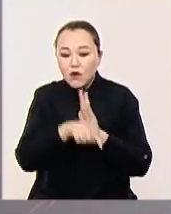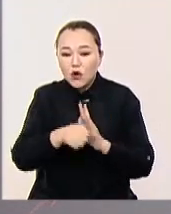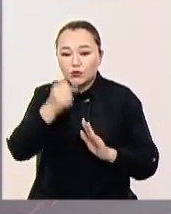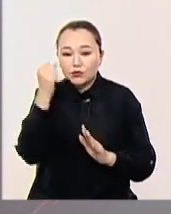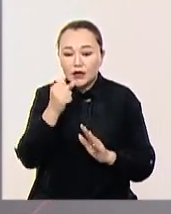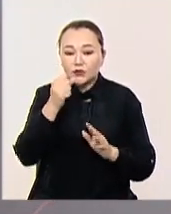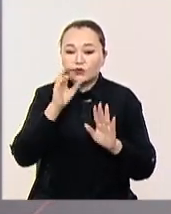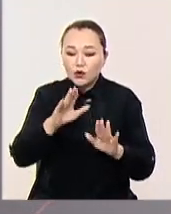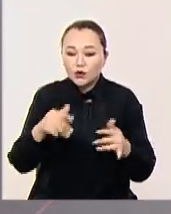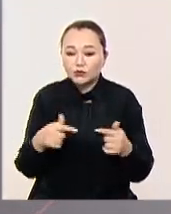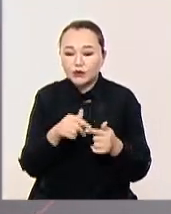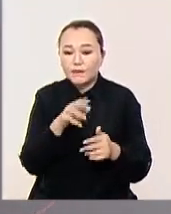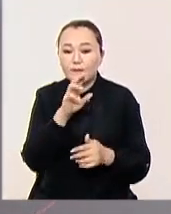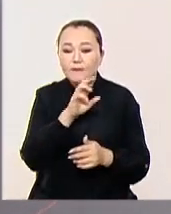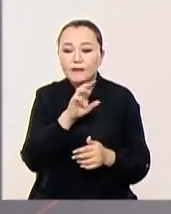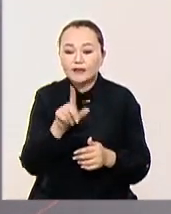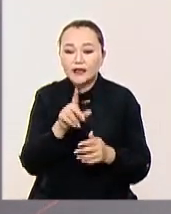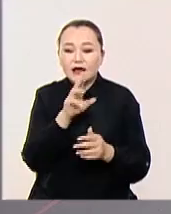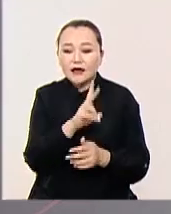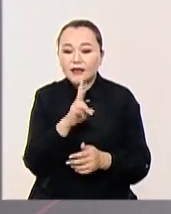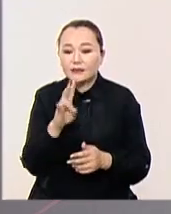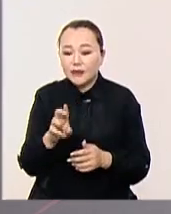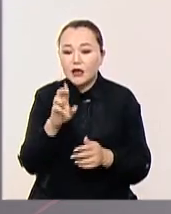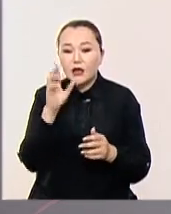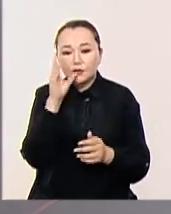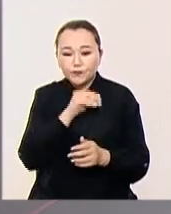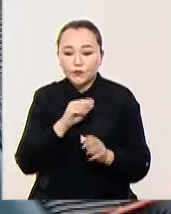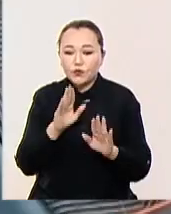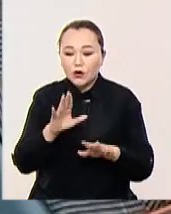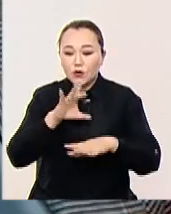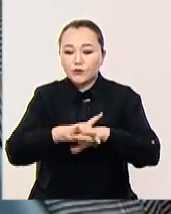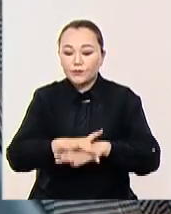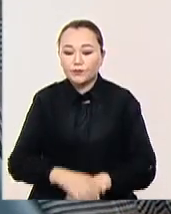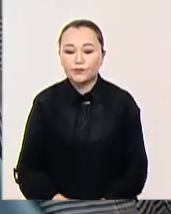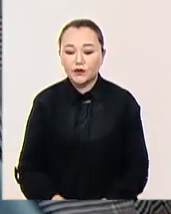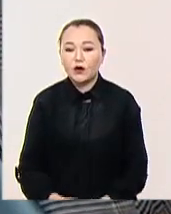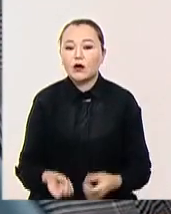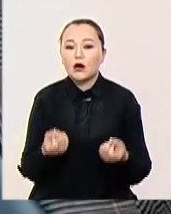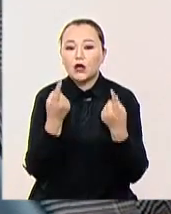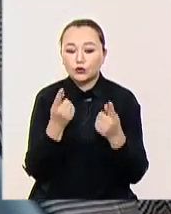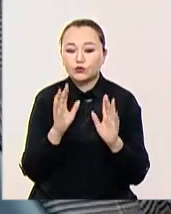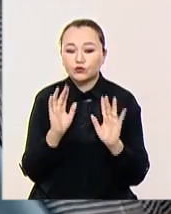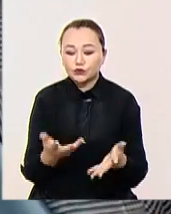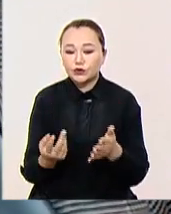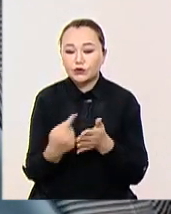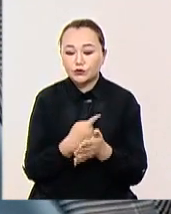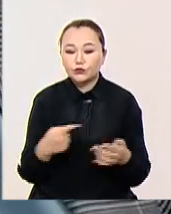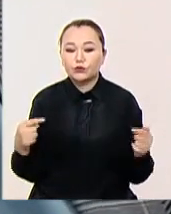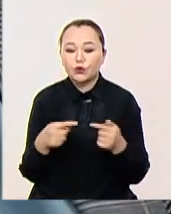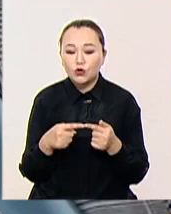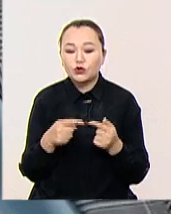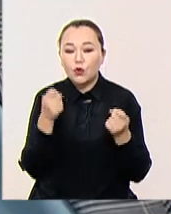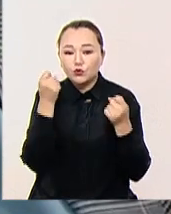ақпаратты тек ұлттық қауіпсіздік комитеті ғана анықтай алуы мүмкін деп отыр. Ол қайдан болып жатқанын нақты